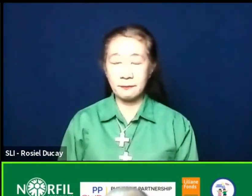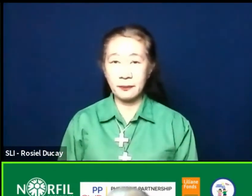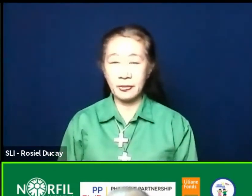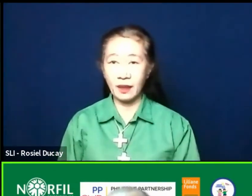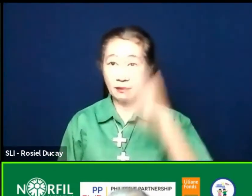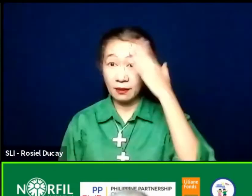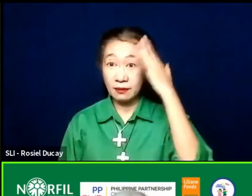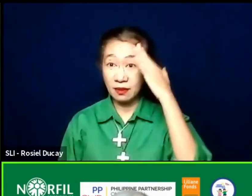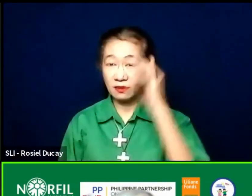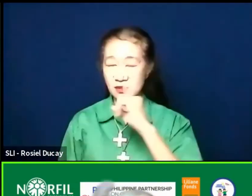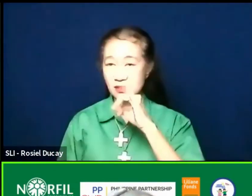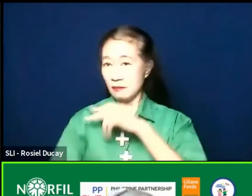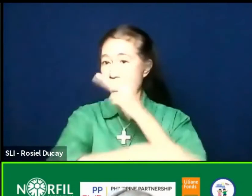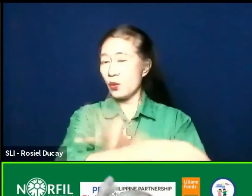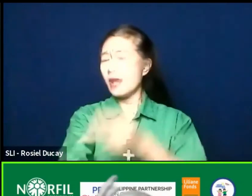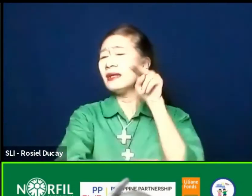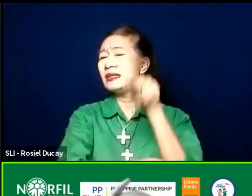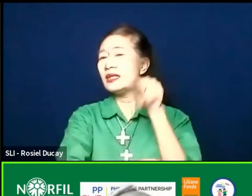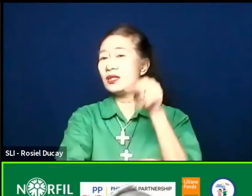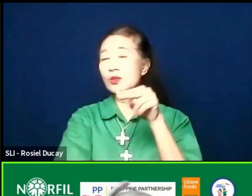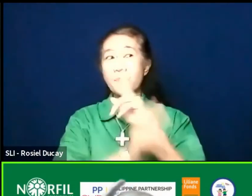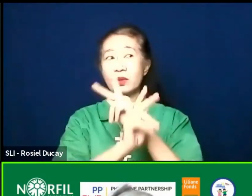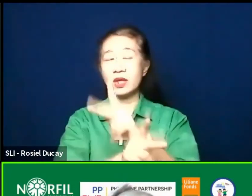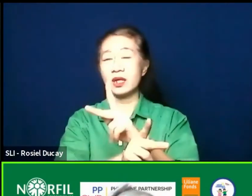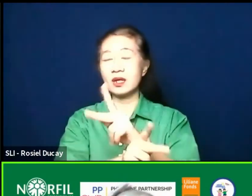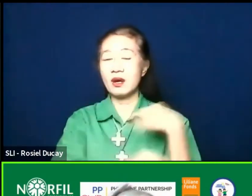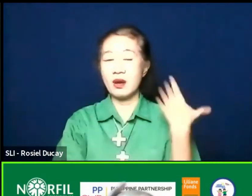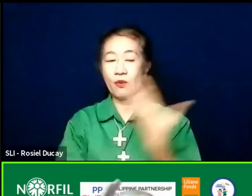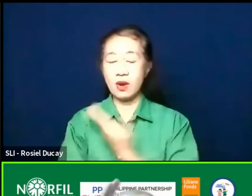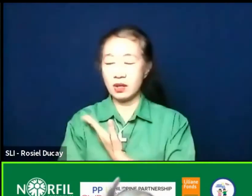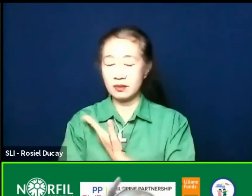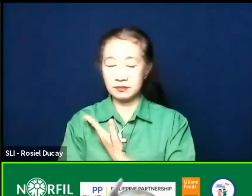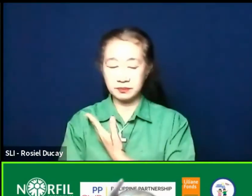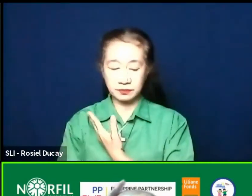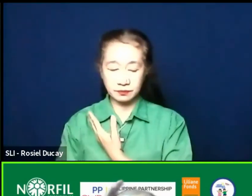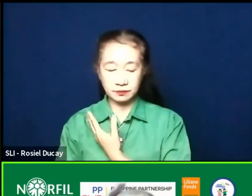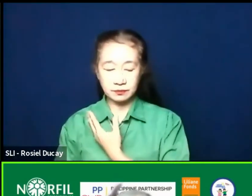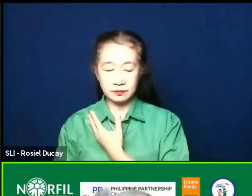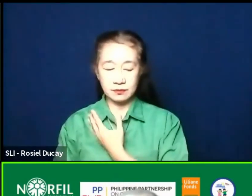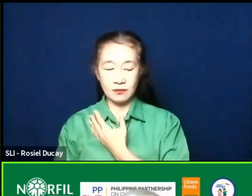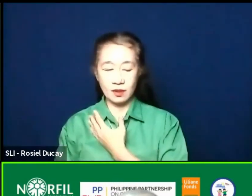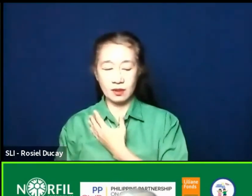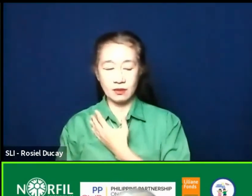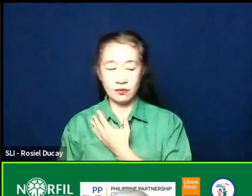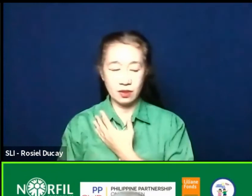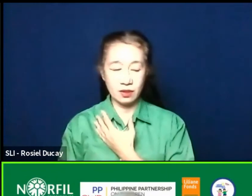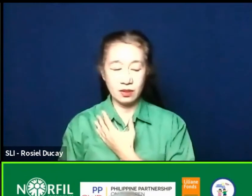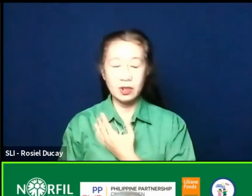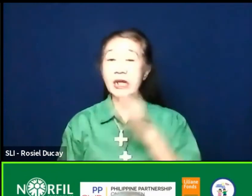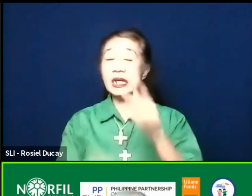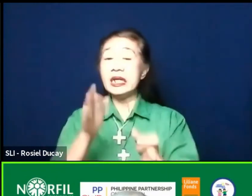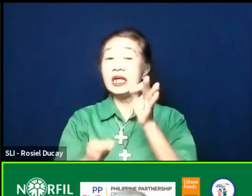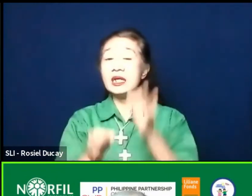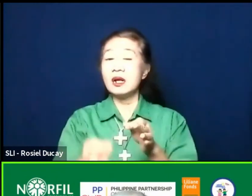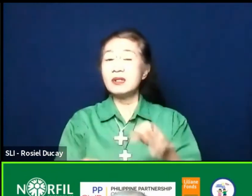Knowledge is power, no? So kailangan natin protektahan yung ating ulo, ating head, no? So kung magpo-purchase tayo